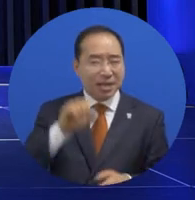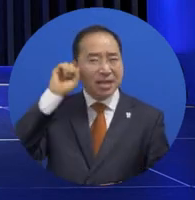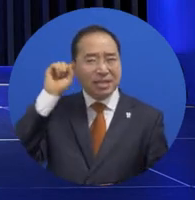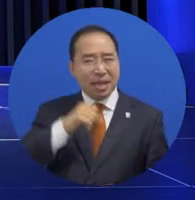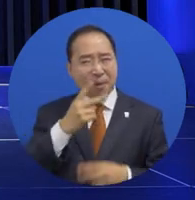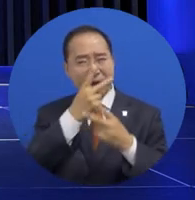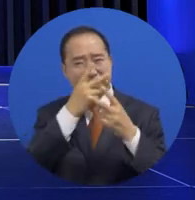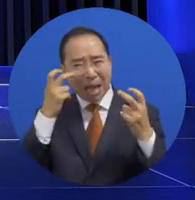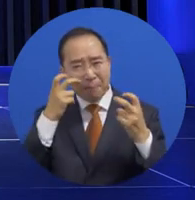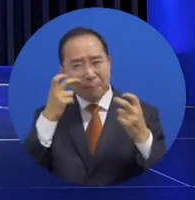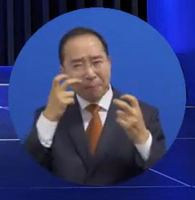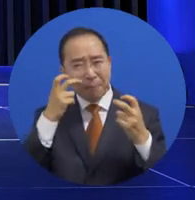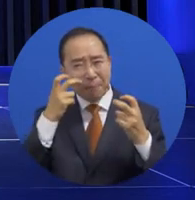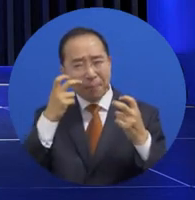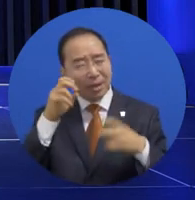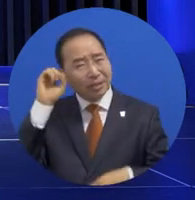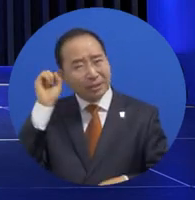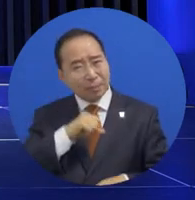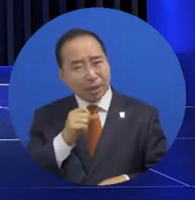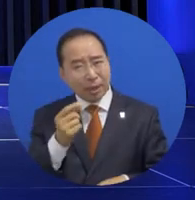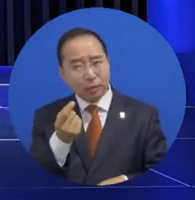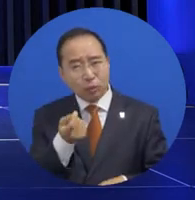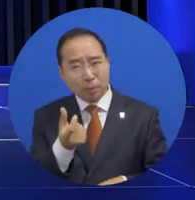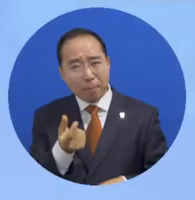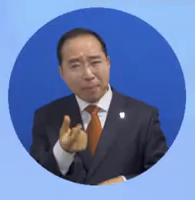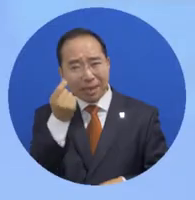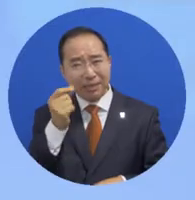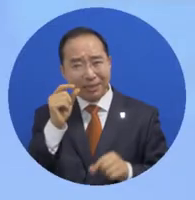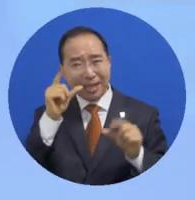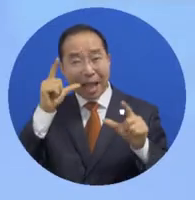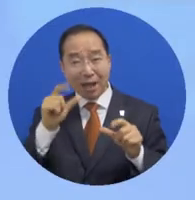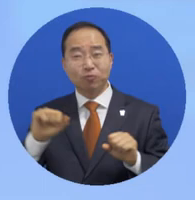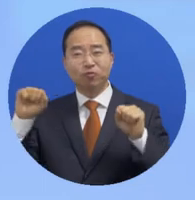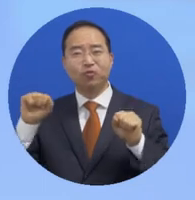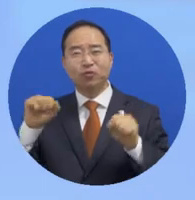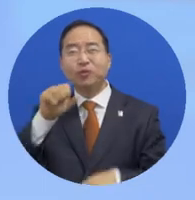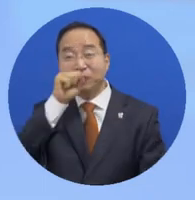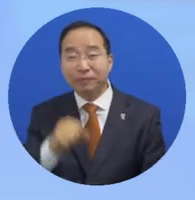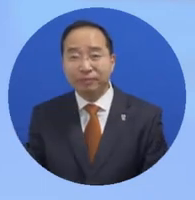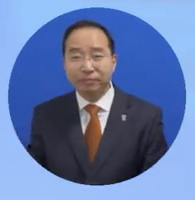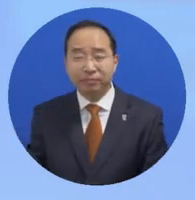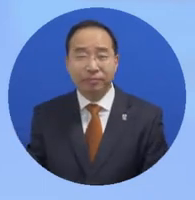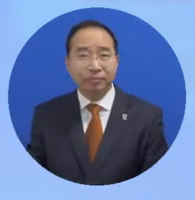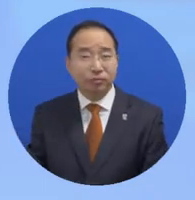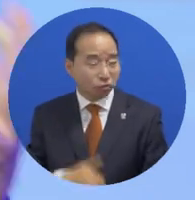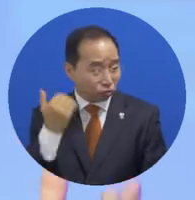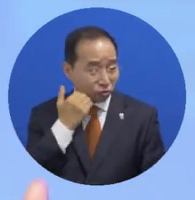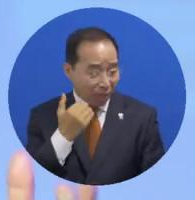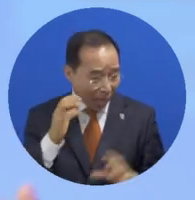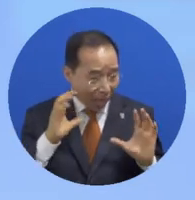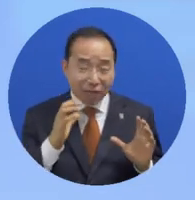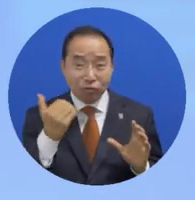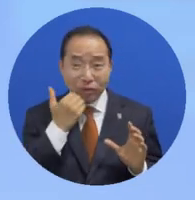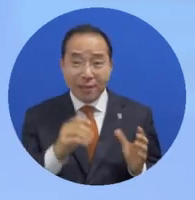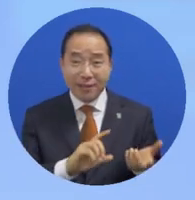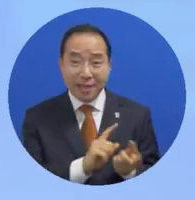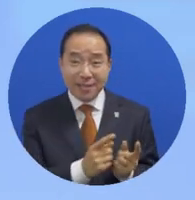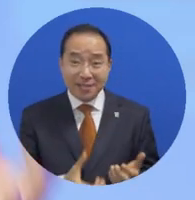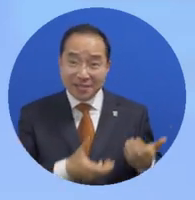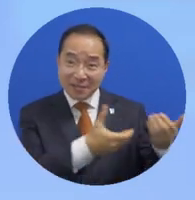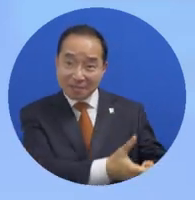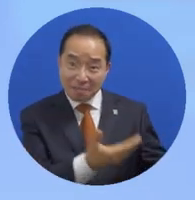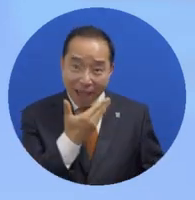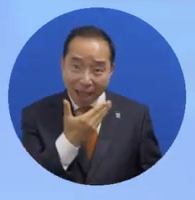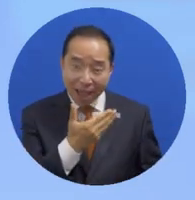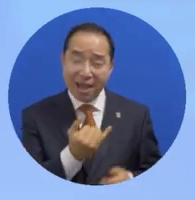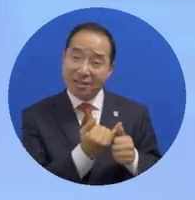새벽잠을 조금 줄이고 하는 것들이 좀 도움이 될 것 같고요. 아이를 이렇게 누군가 좀 잠깐 봐주는